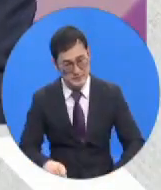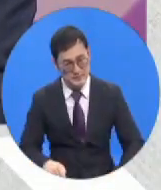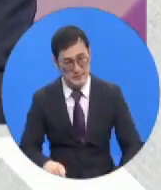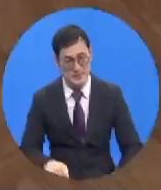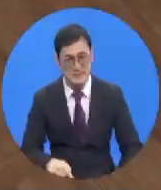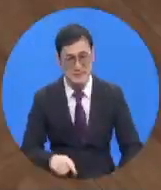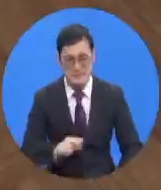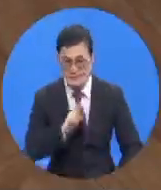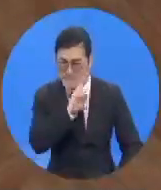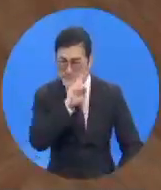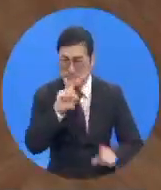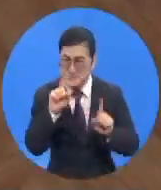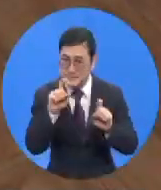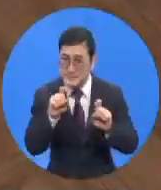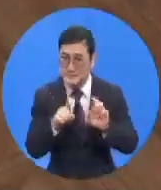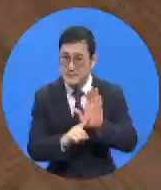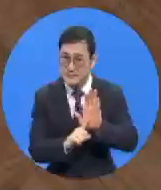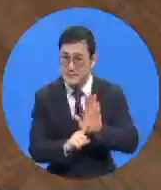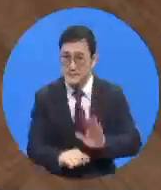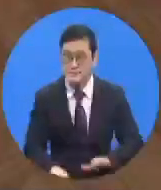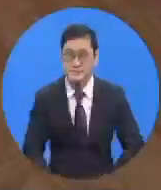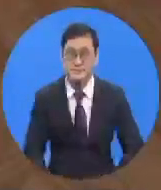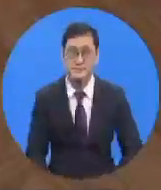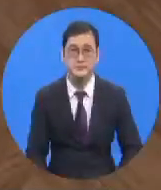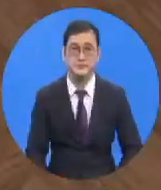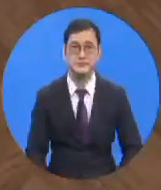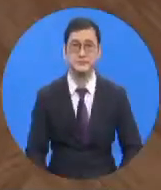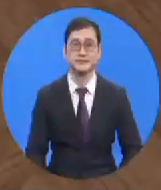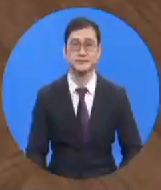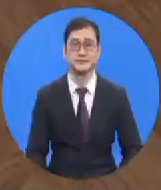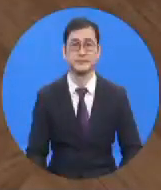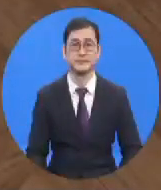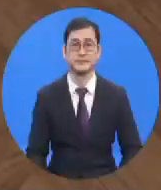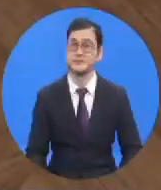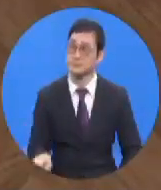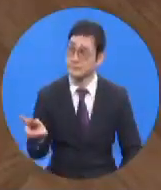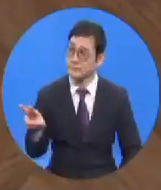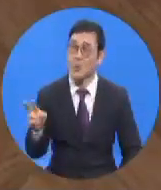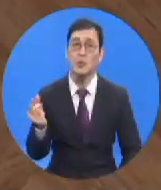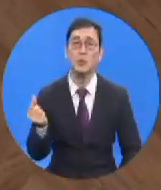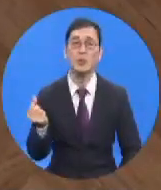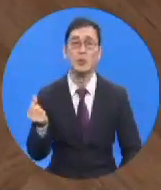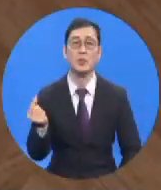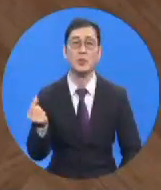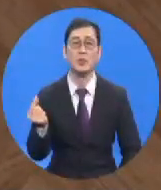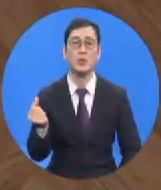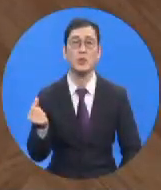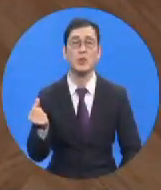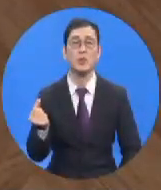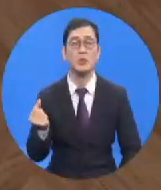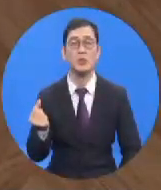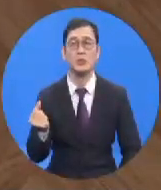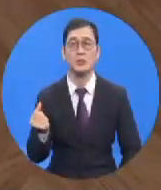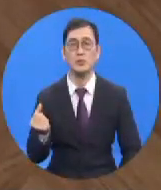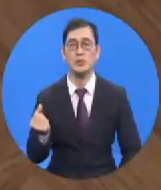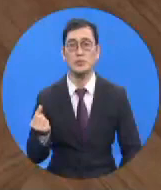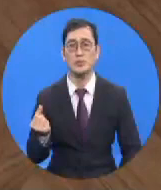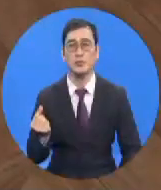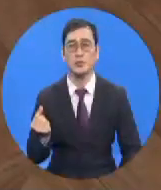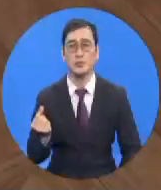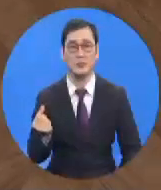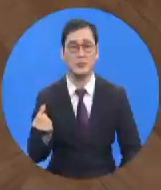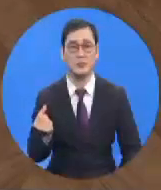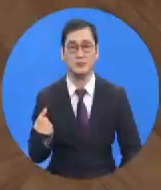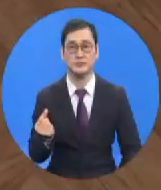보십니까? 뭐 곽상도 의원 의혹 제기에도 충분히 일리가 있는 걸로 보여져요. 그러니까 우선은